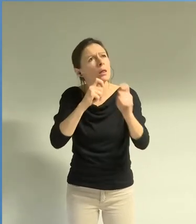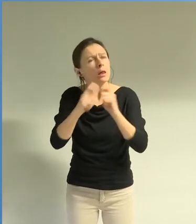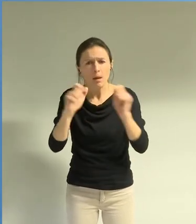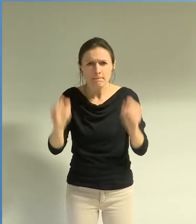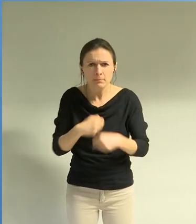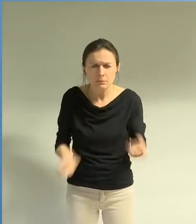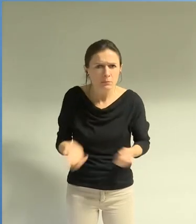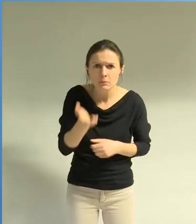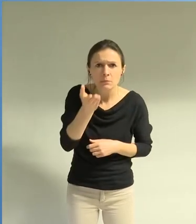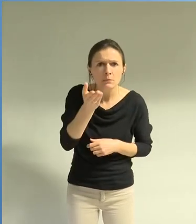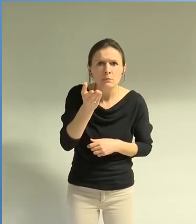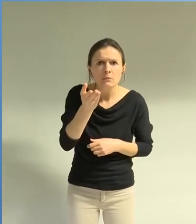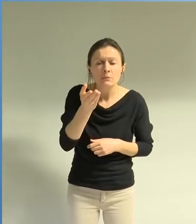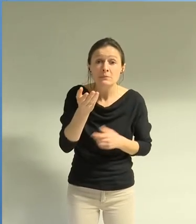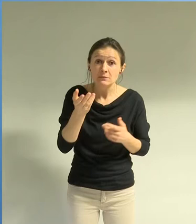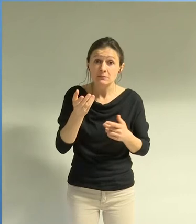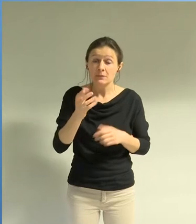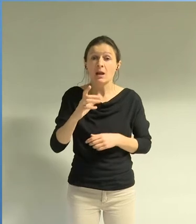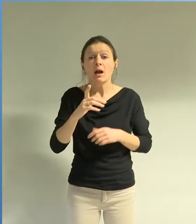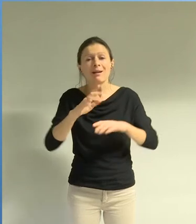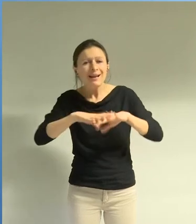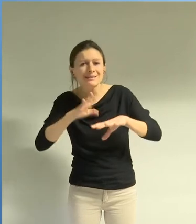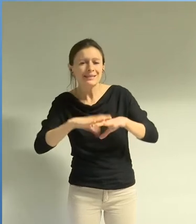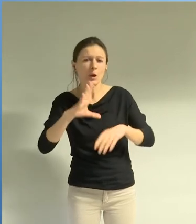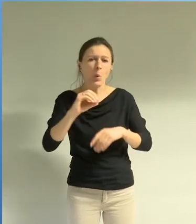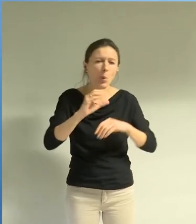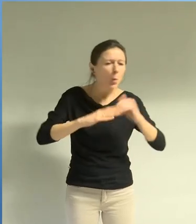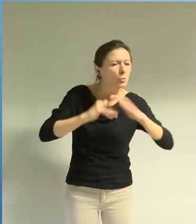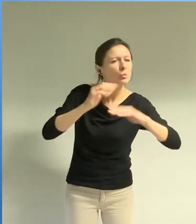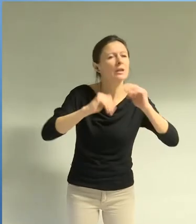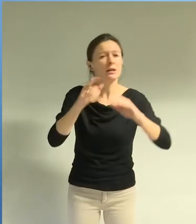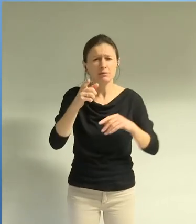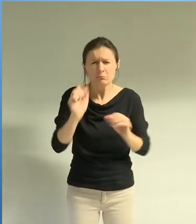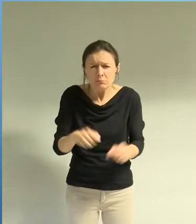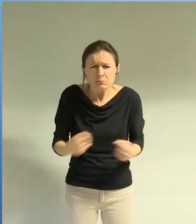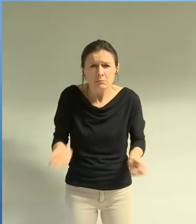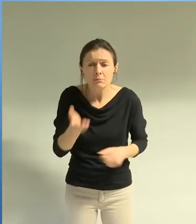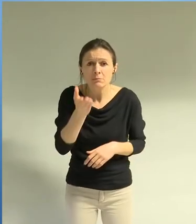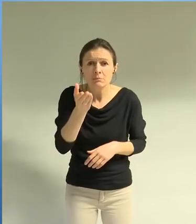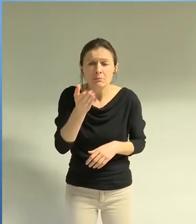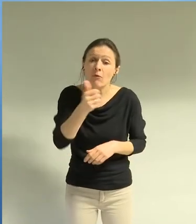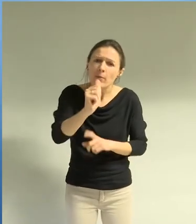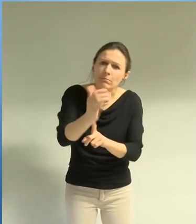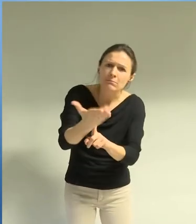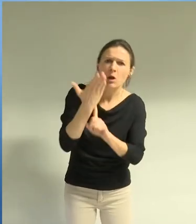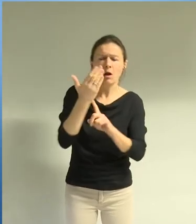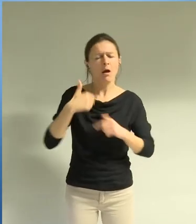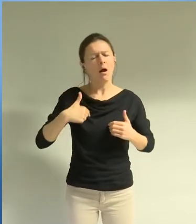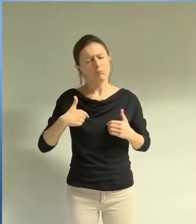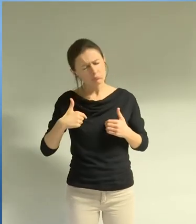quartier par quartier avec les habitants ne vous faites pas les défenseurs des sécurité à grenoble